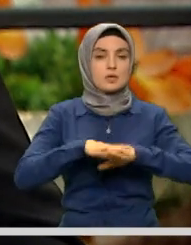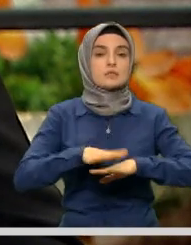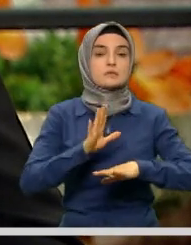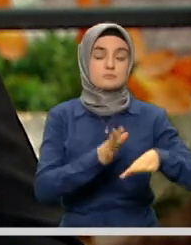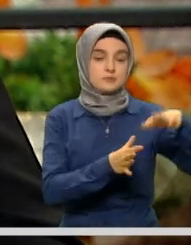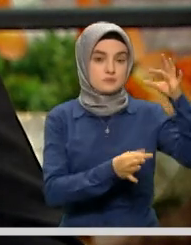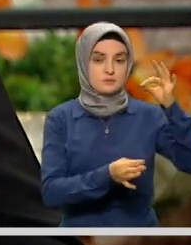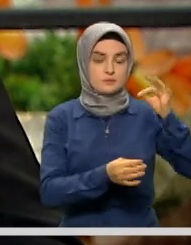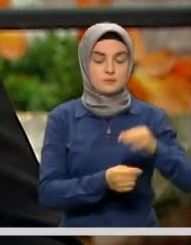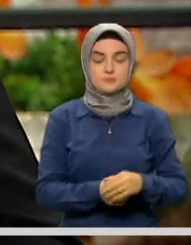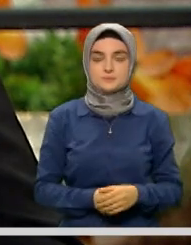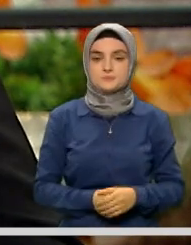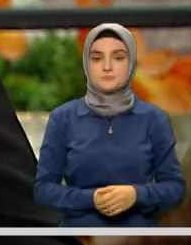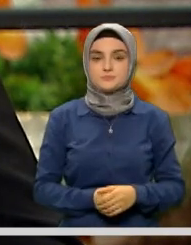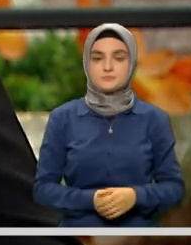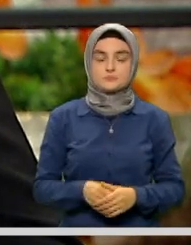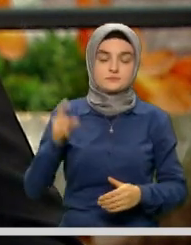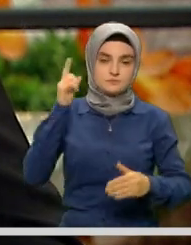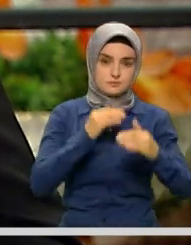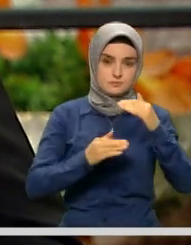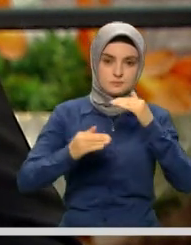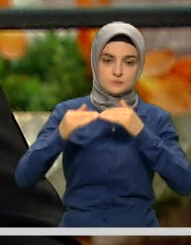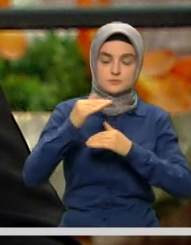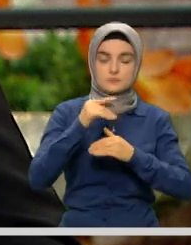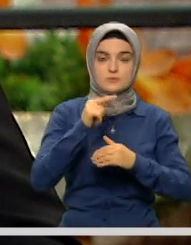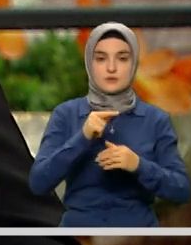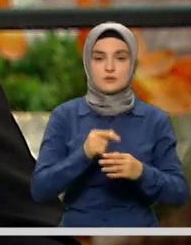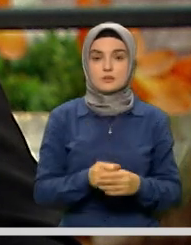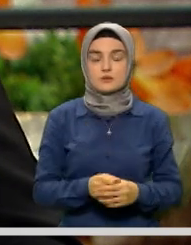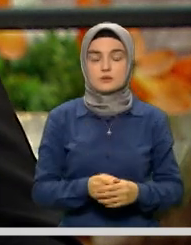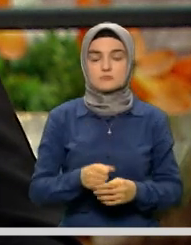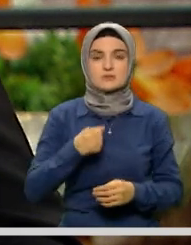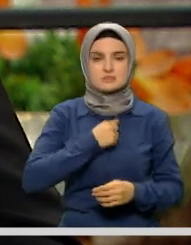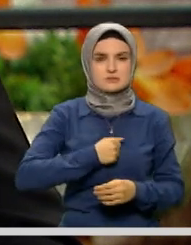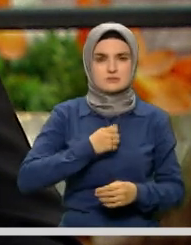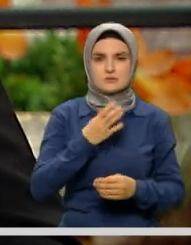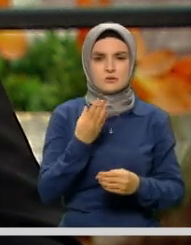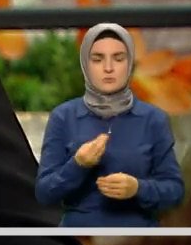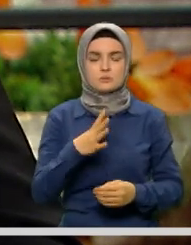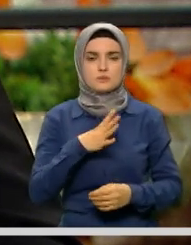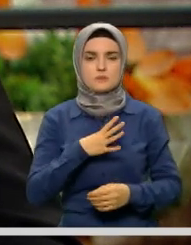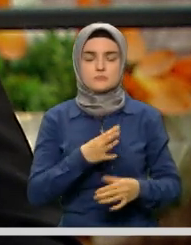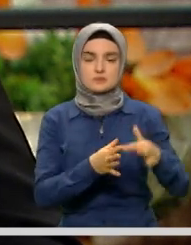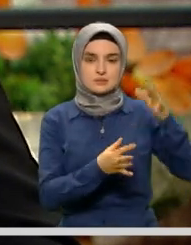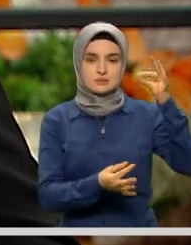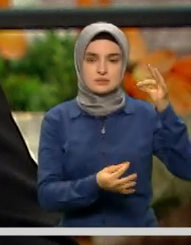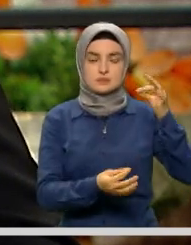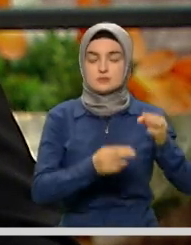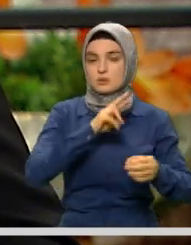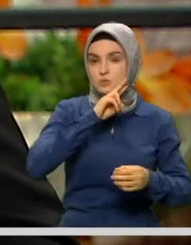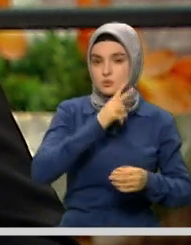yani tevbeden geri duranlara Cenab-ı Hakk'ın tabiri caizse sistemi. Çünkü insanoğlu